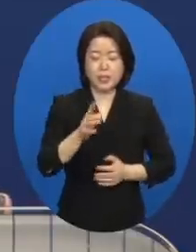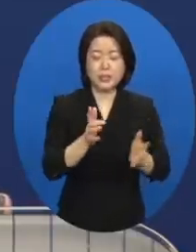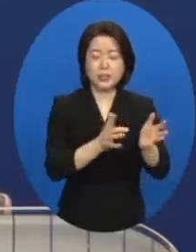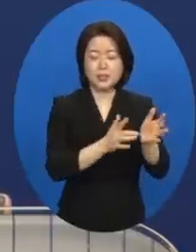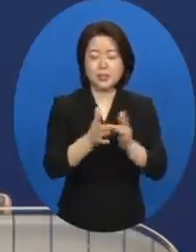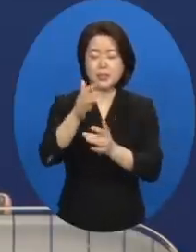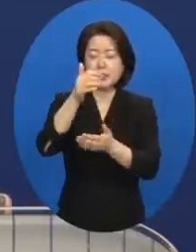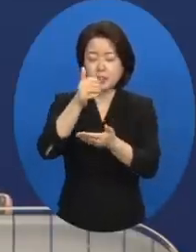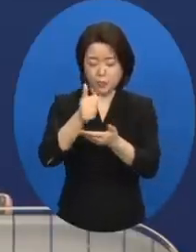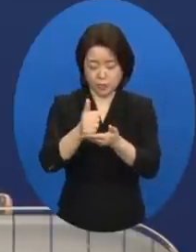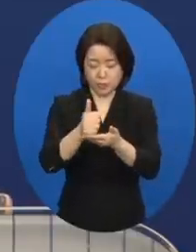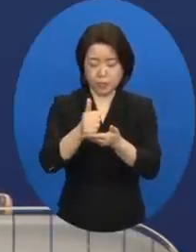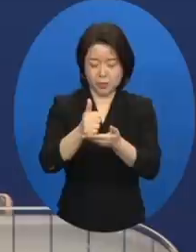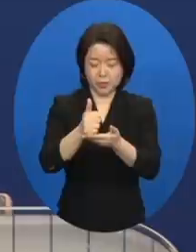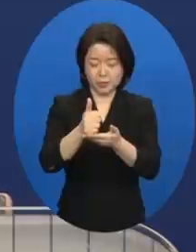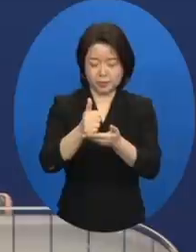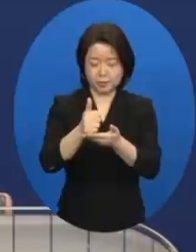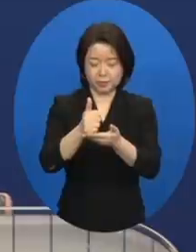예수님을